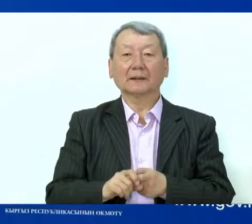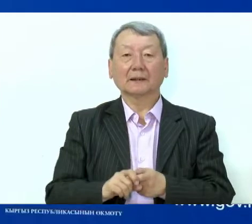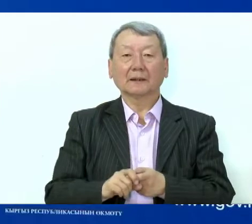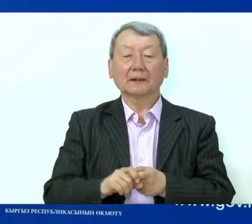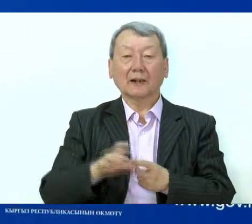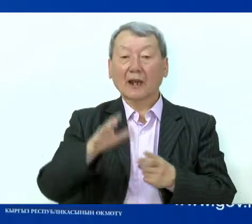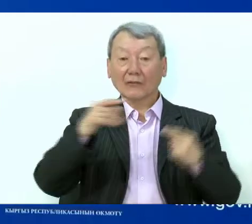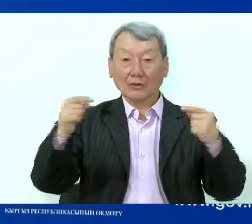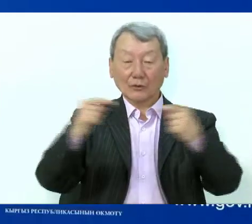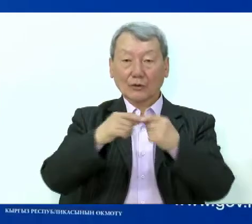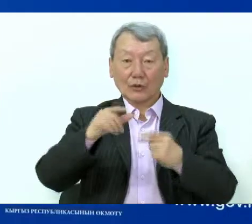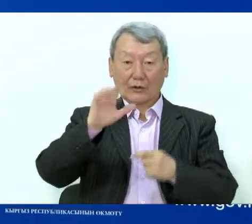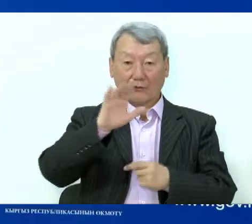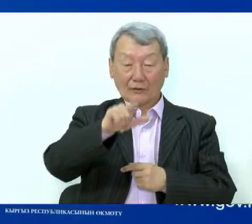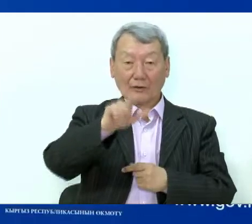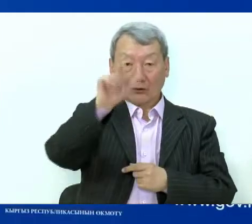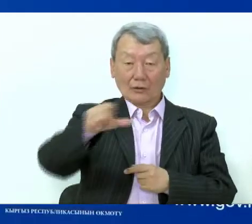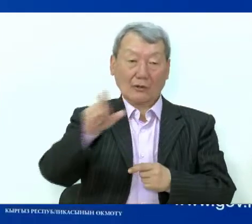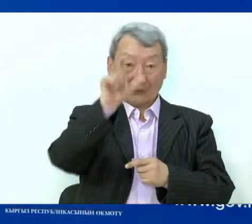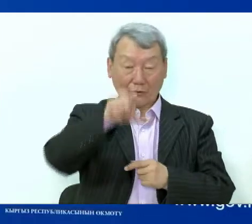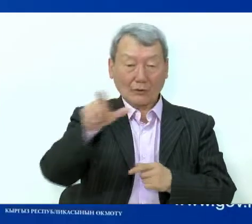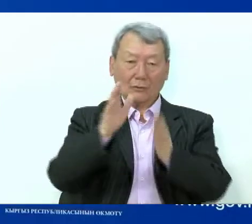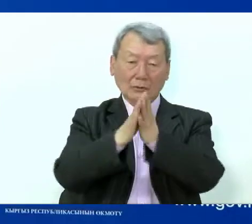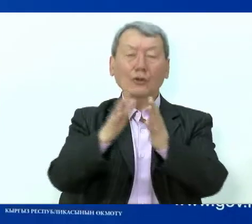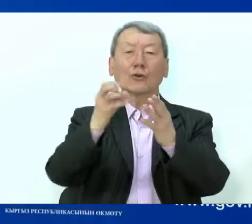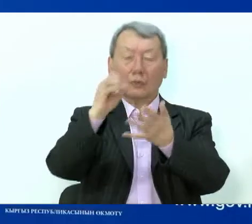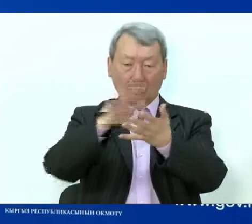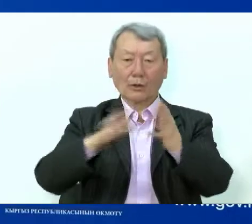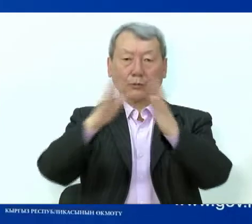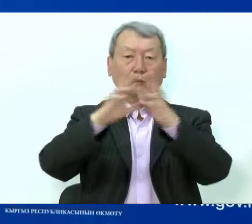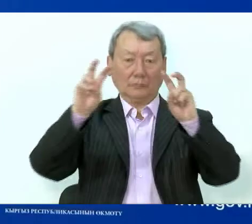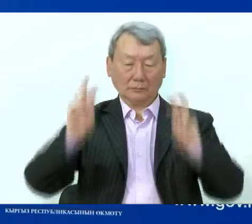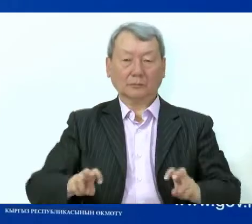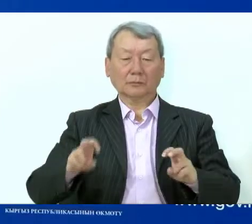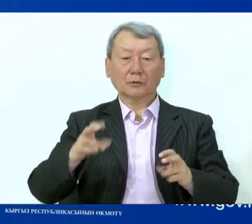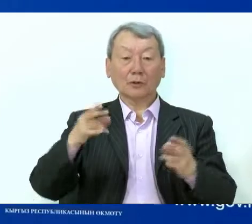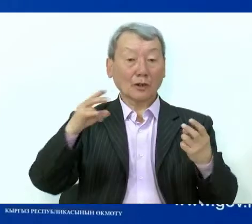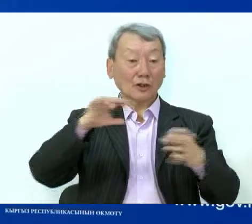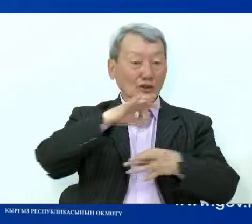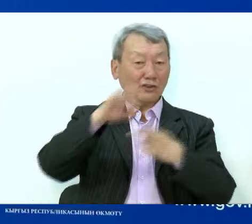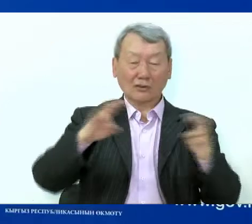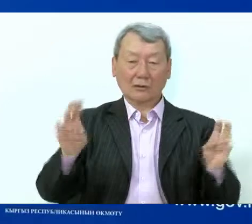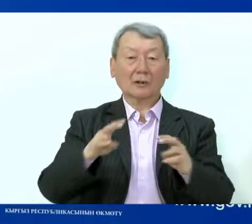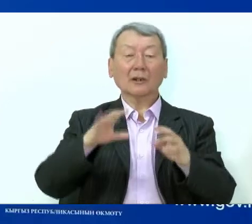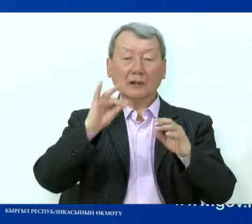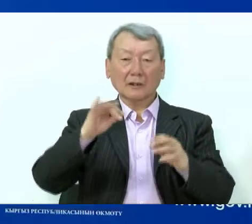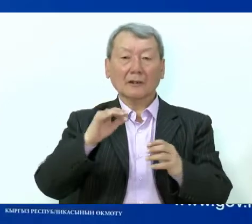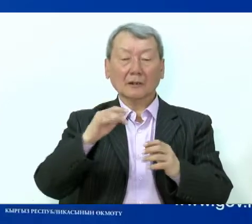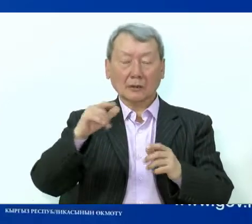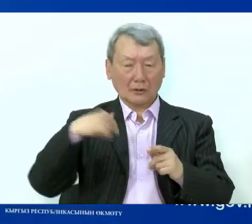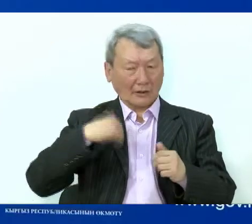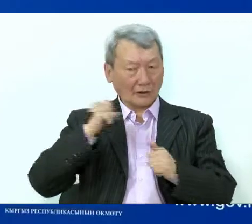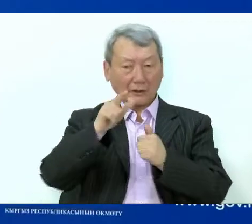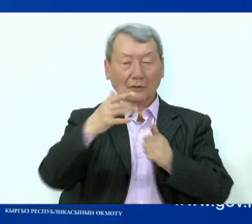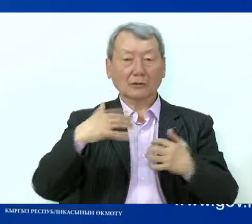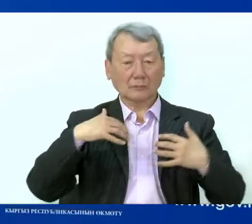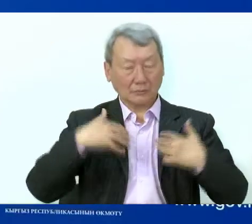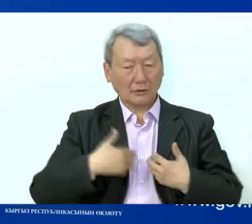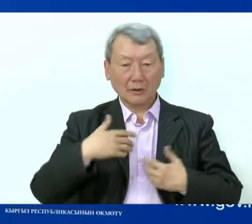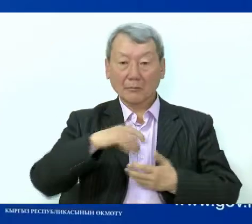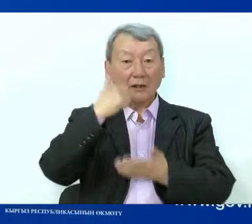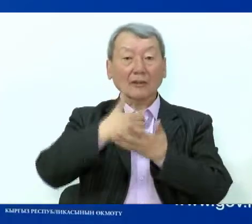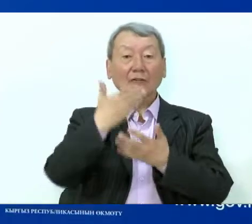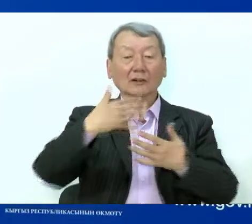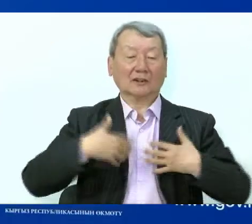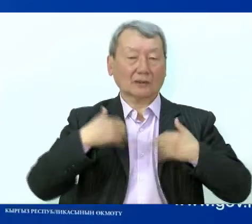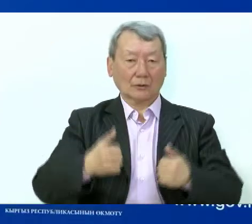В свою очередь, каждый из вас я прошу не покидать дома без личной надобности и всегда переживаю за вас. Для меня важнее всего это